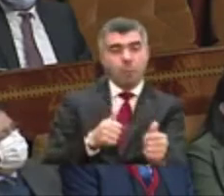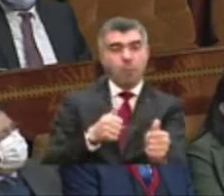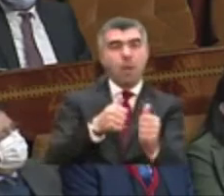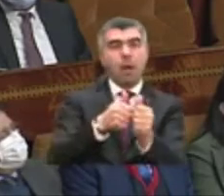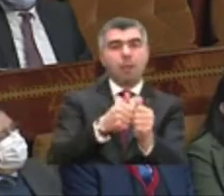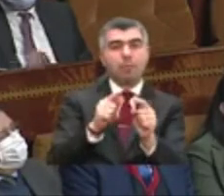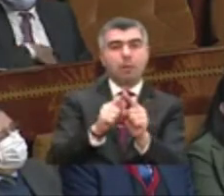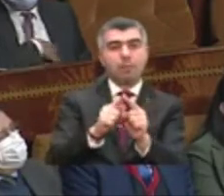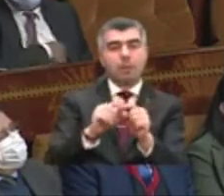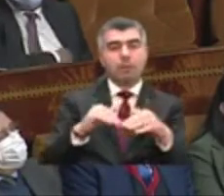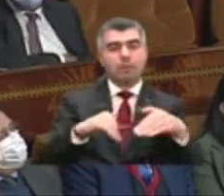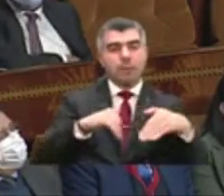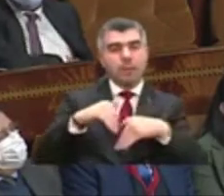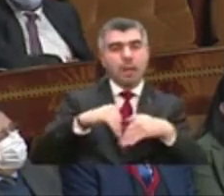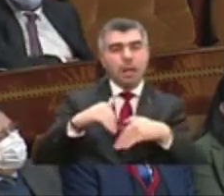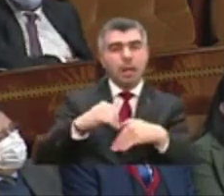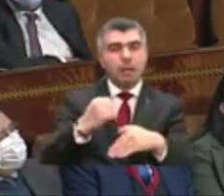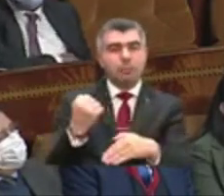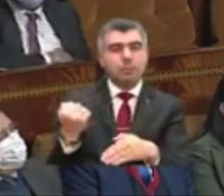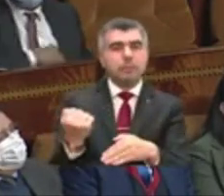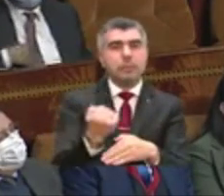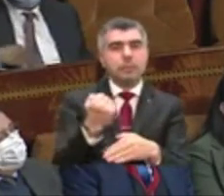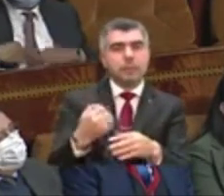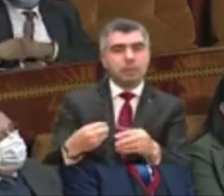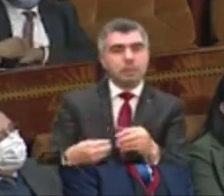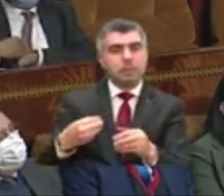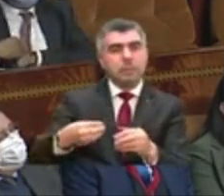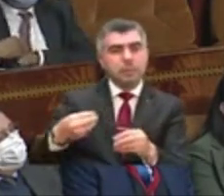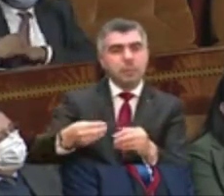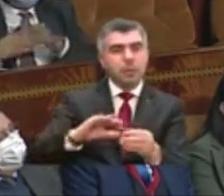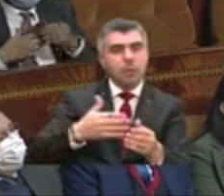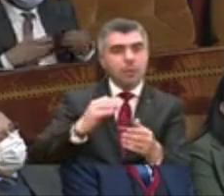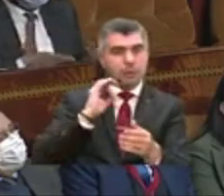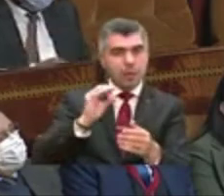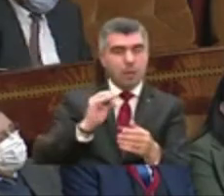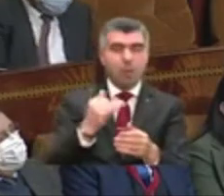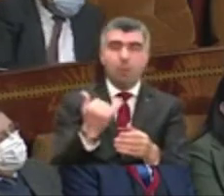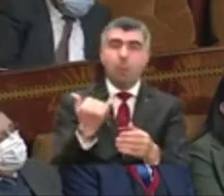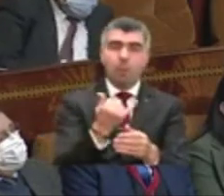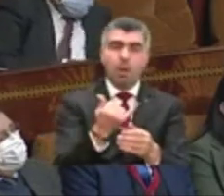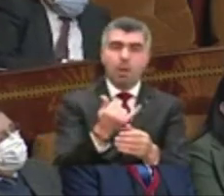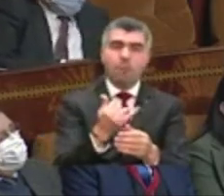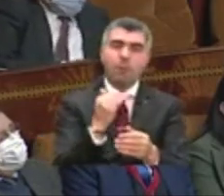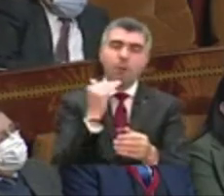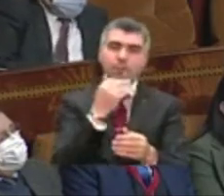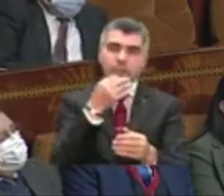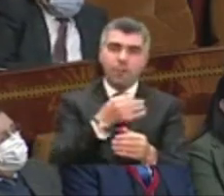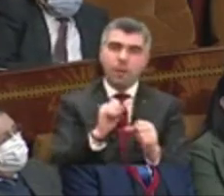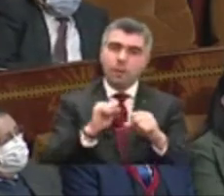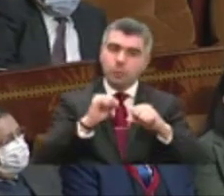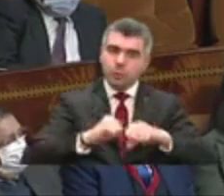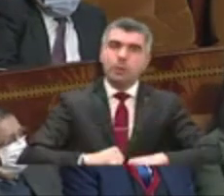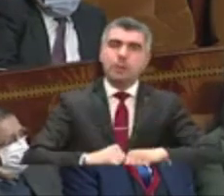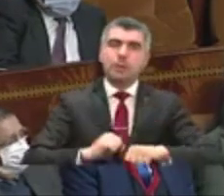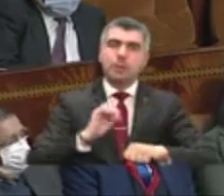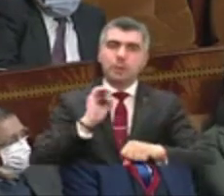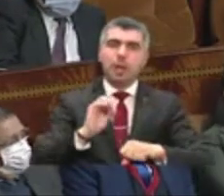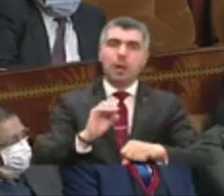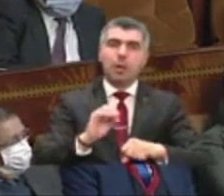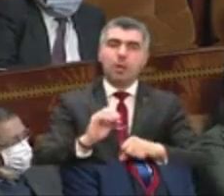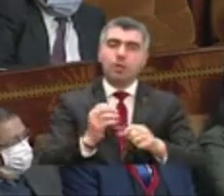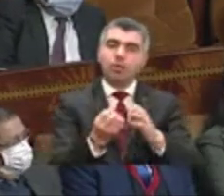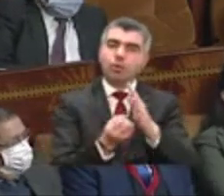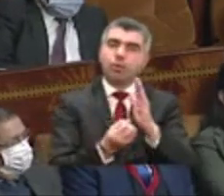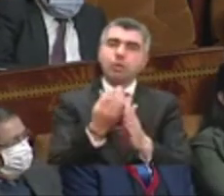الطرقية المتعثرة وتفاعلكم الإيجابي مع هذه الأوراش الطرقية الهامة يؤكد إرادتكم القوية لإعطاء